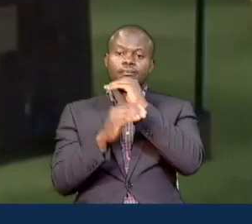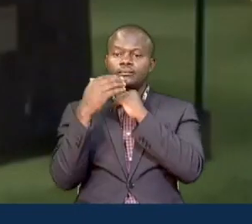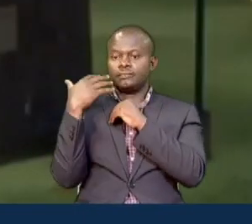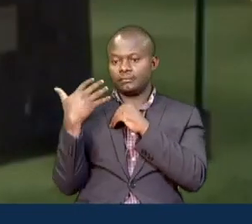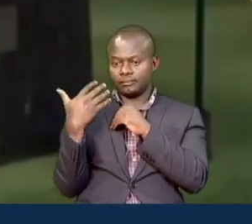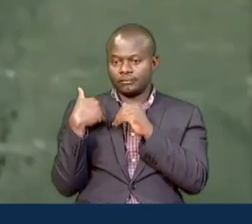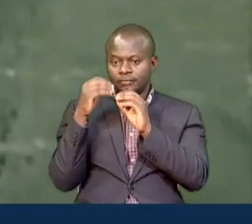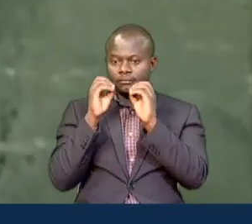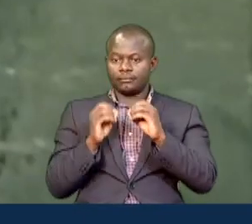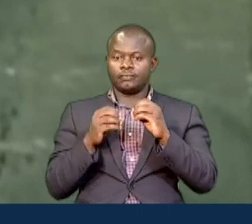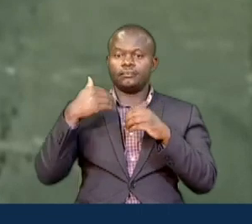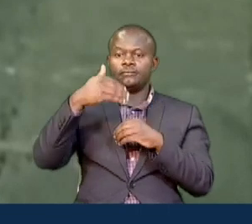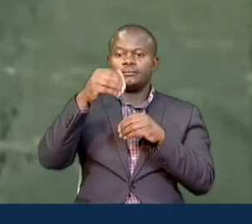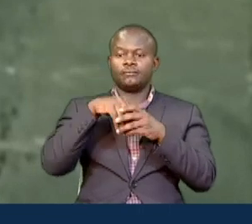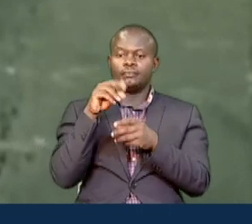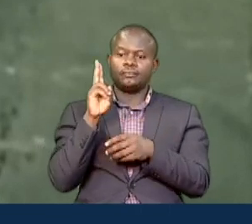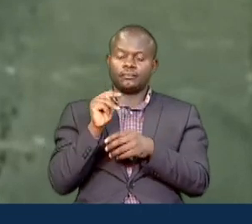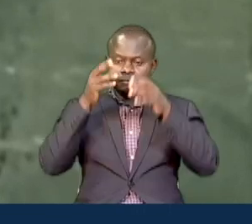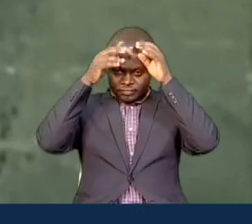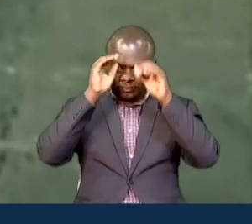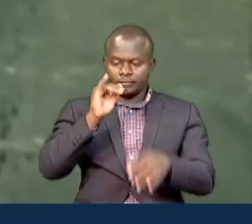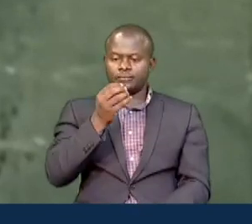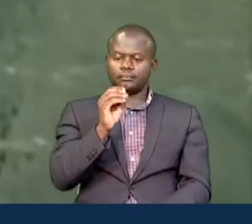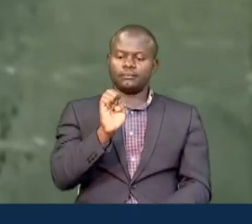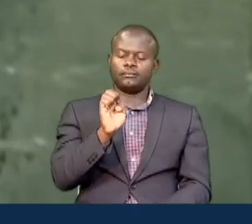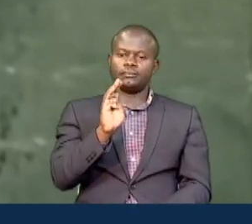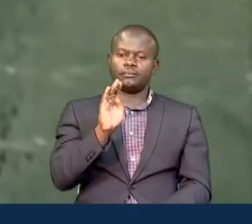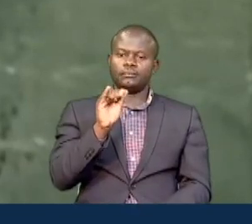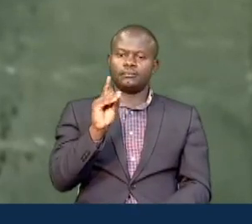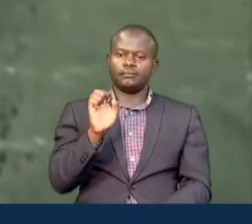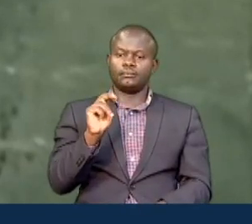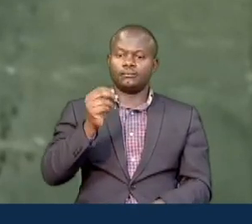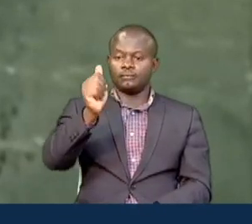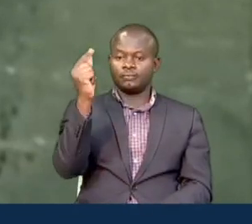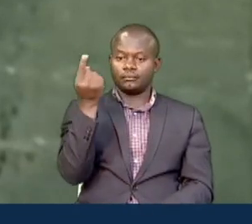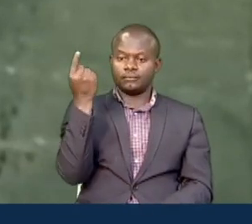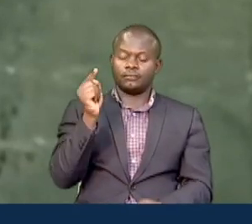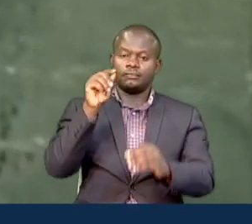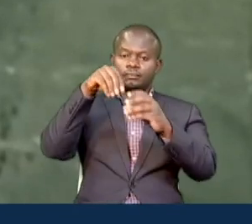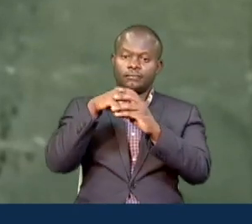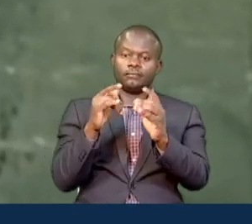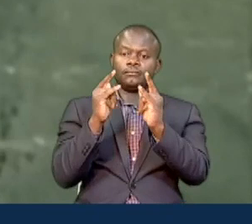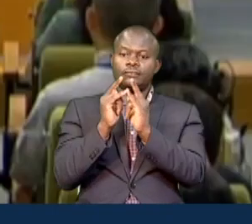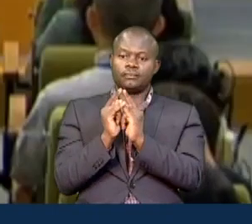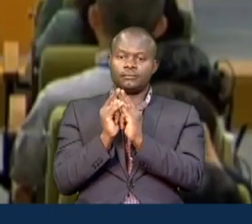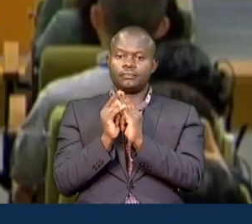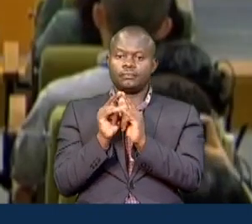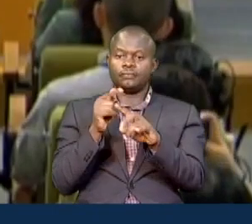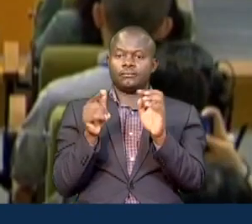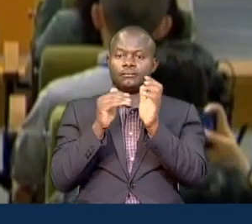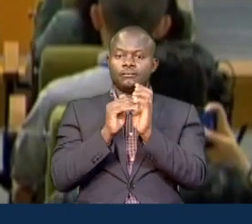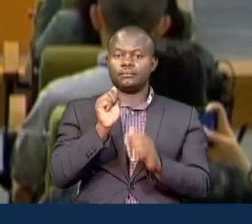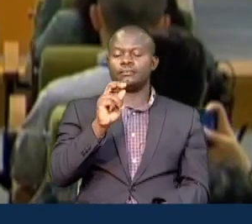kanama k'amahoro n'umutekano ka Runi, Perezida Joe Biden wa Leta Zunze Ubumwe za Amerika niwe wenyine witabiriye iyi nama. Icyakora kuri